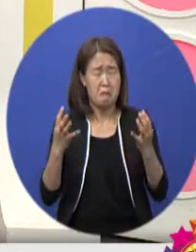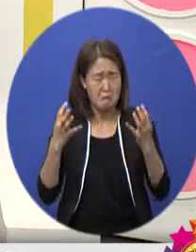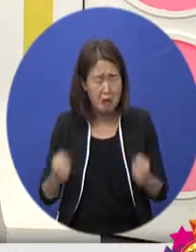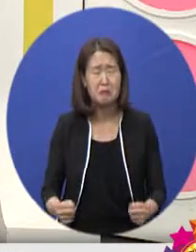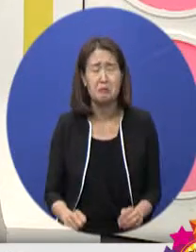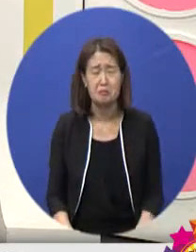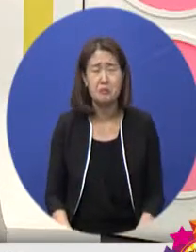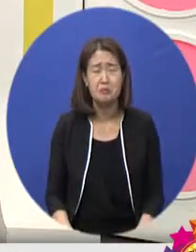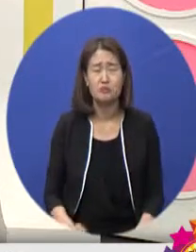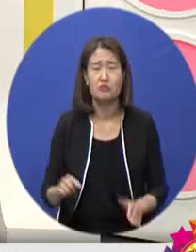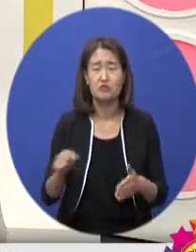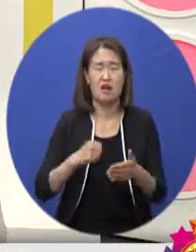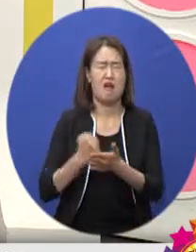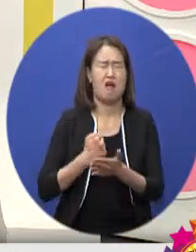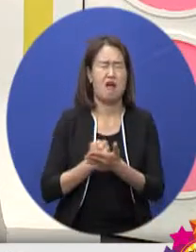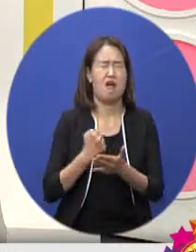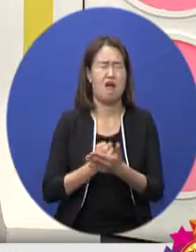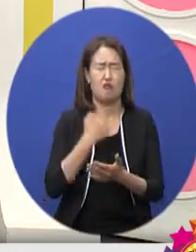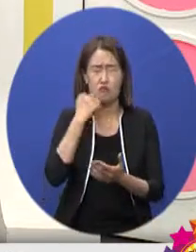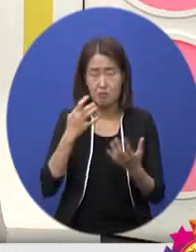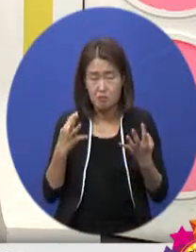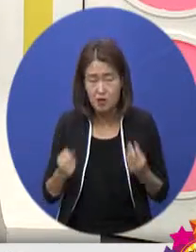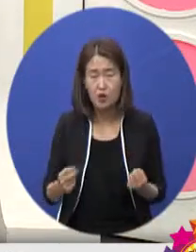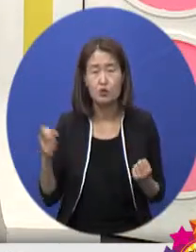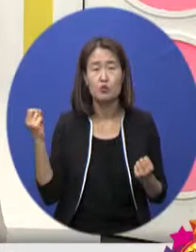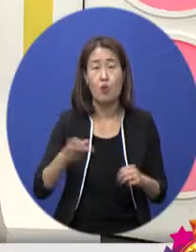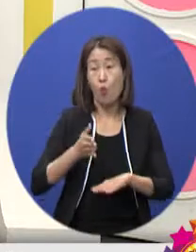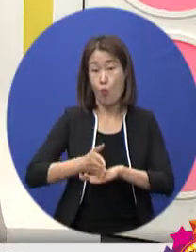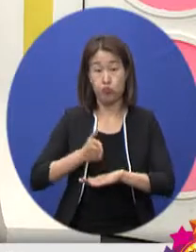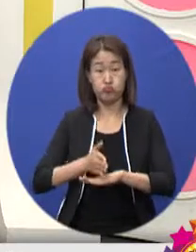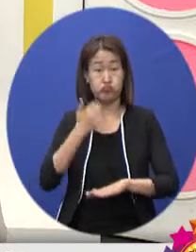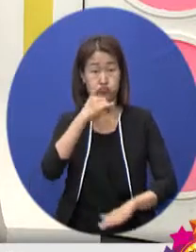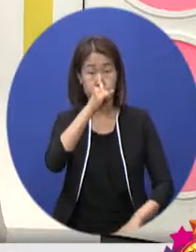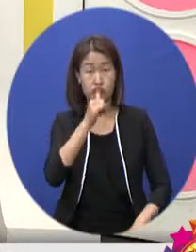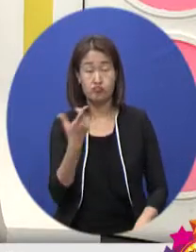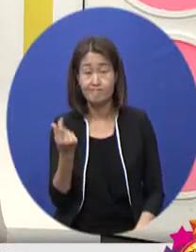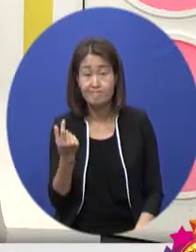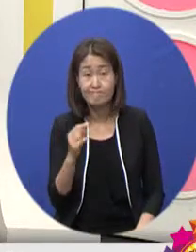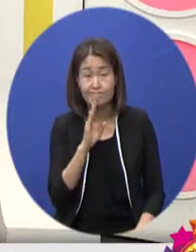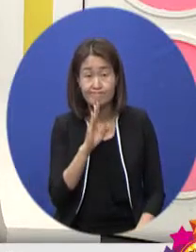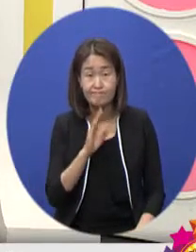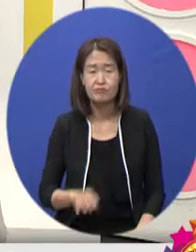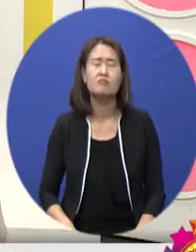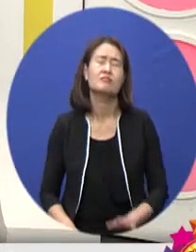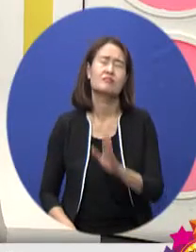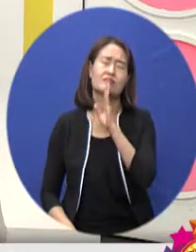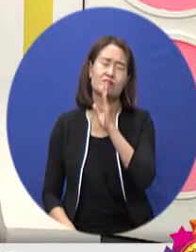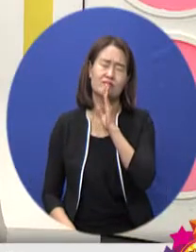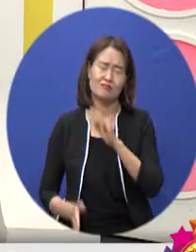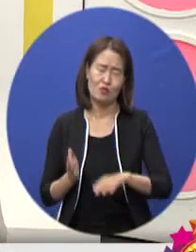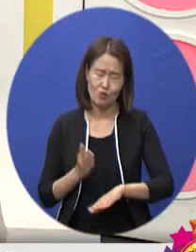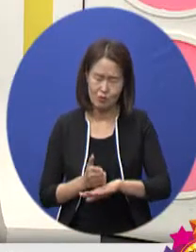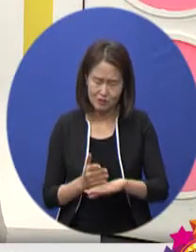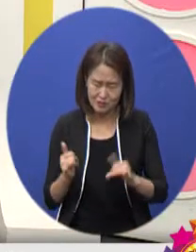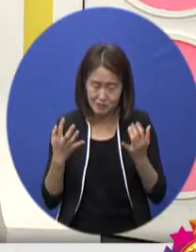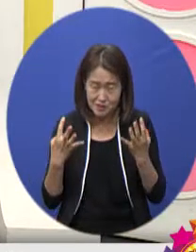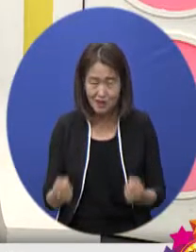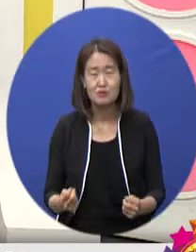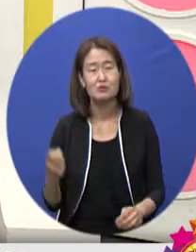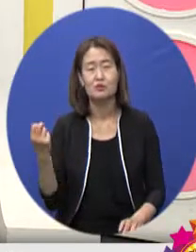네네. 그 중에 정말 야속한 사람도 있고, 네. 고마운 사람도 있고 그래요, 그죠 어머니? 아 그럼요, 고마운 네. 사람도